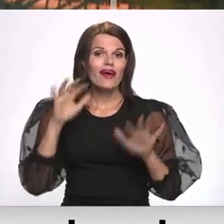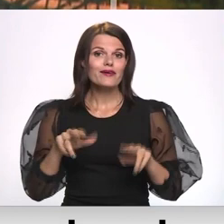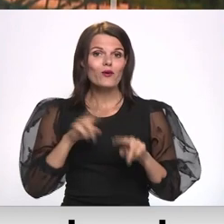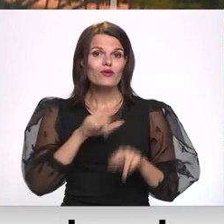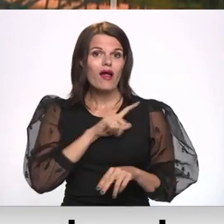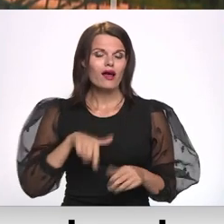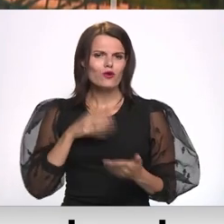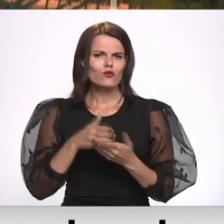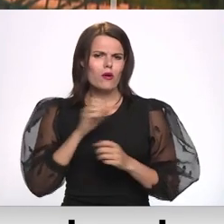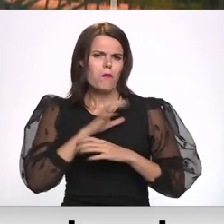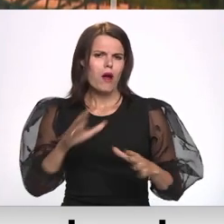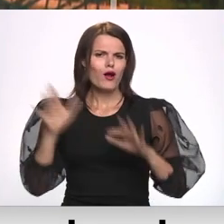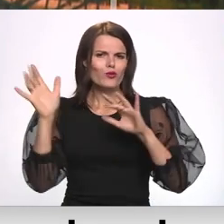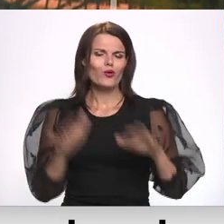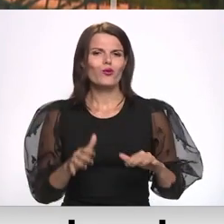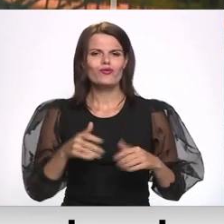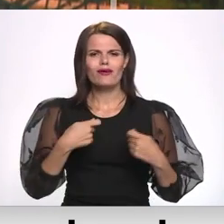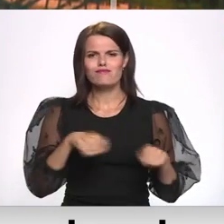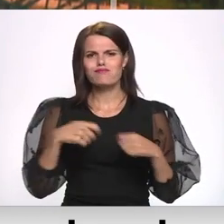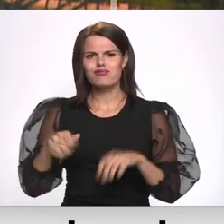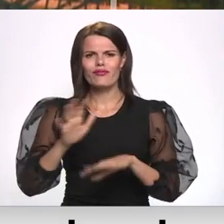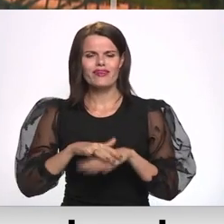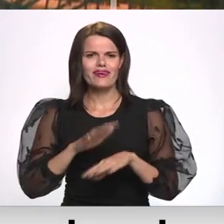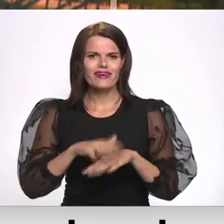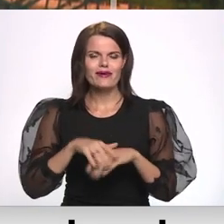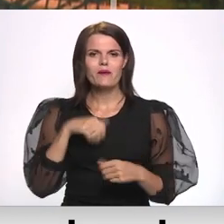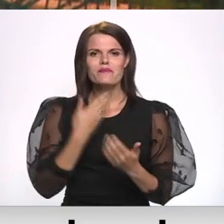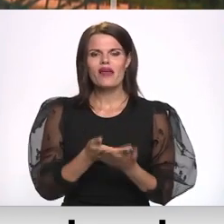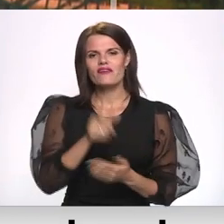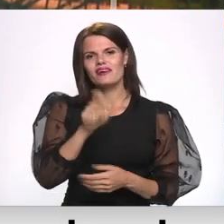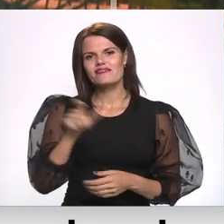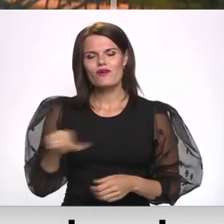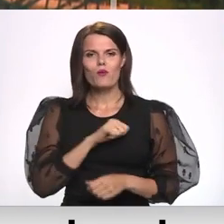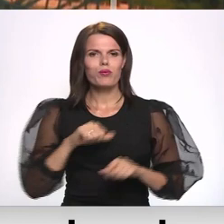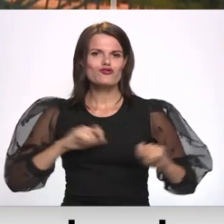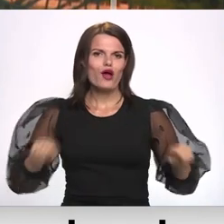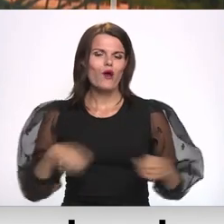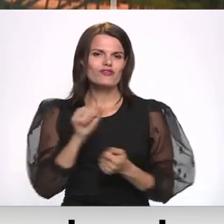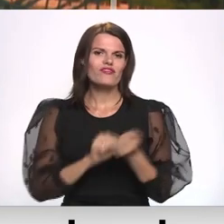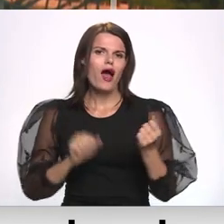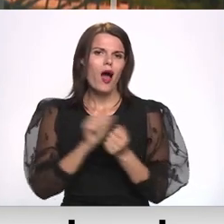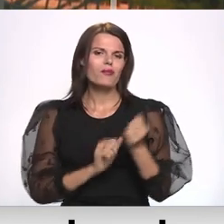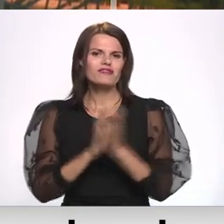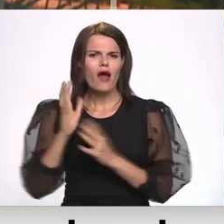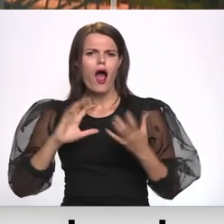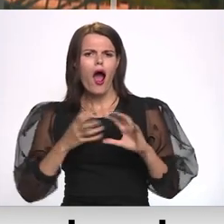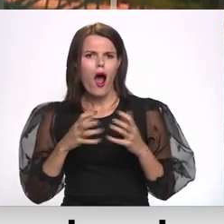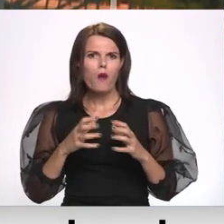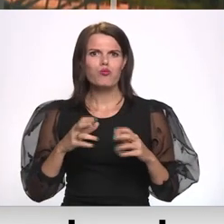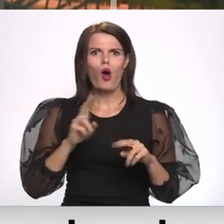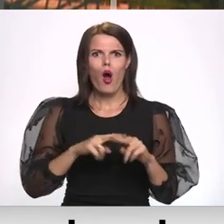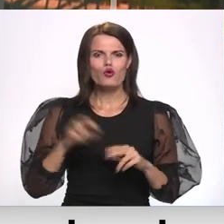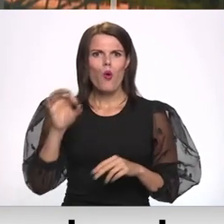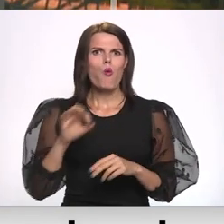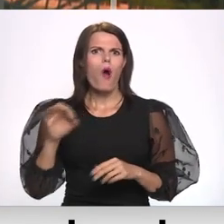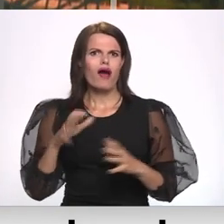notiek bagātīga rudens labumu gada tirgi iedzīvotājiem piedāvājot pašu audzētas dabas veltes, sākot no aboliem līdz lielākajām